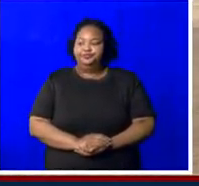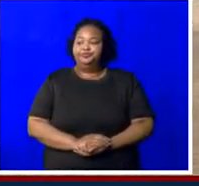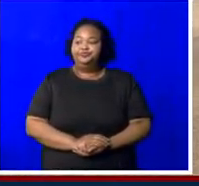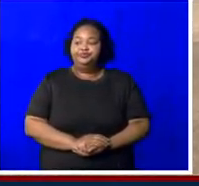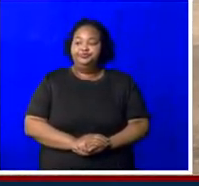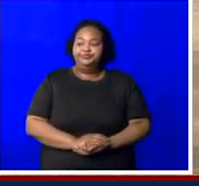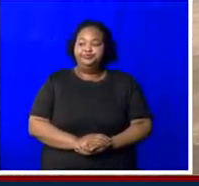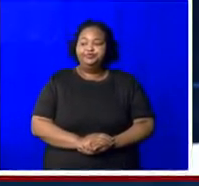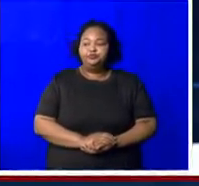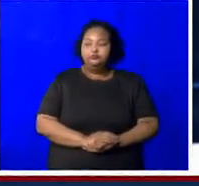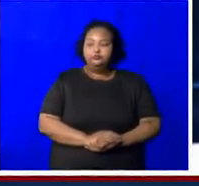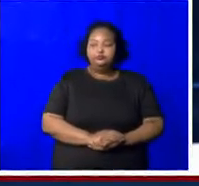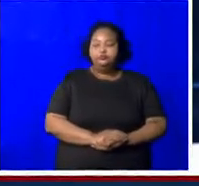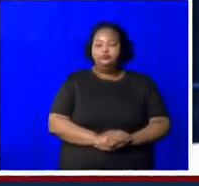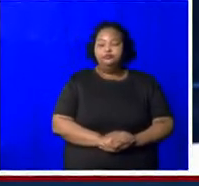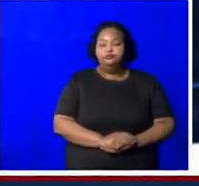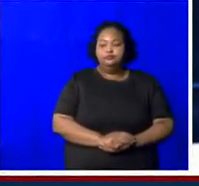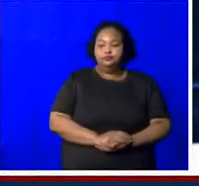Nzinisa eMbabane.